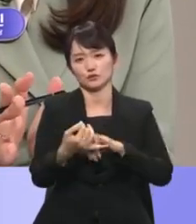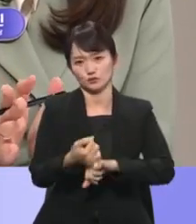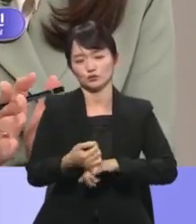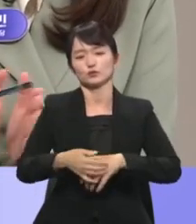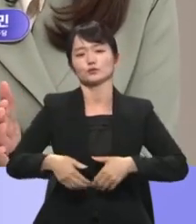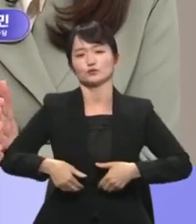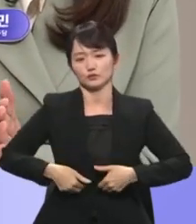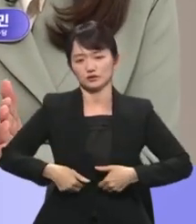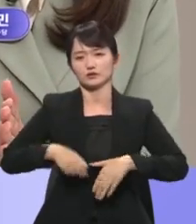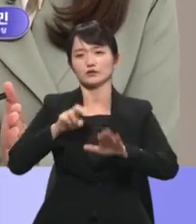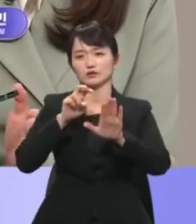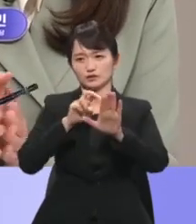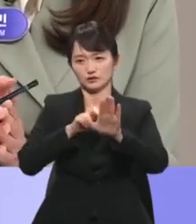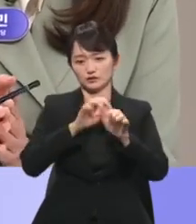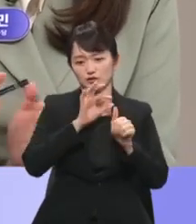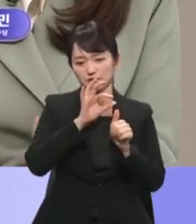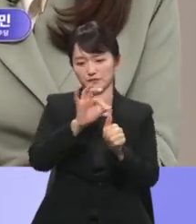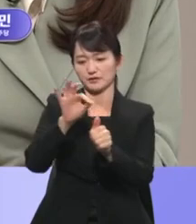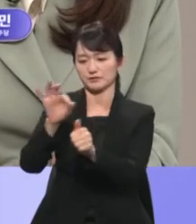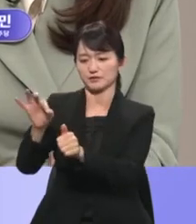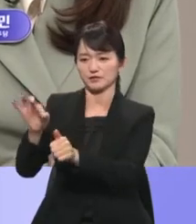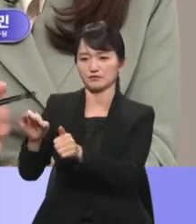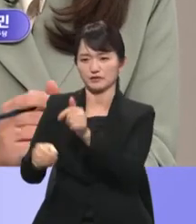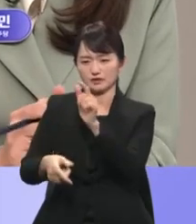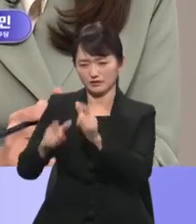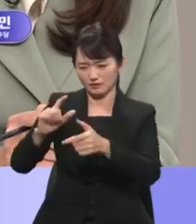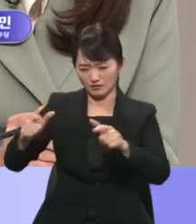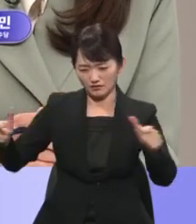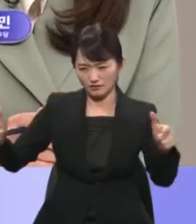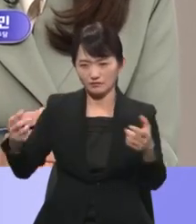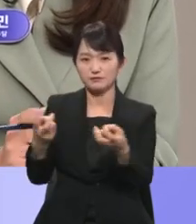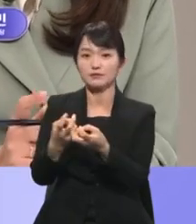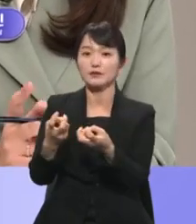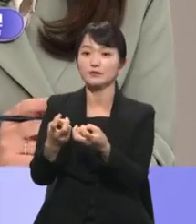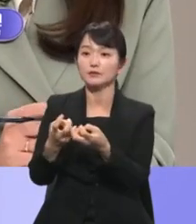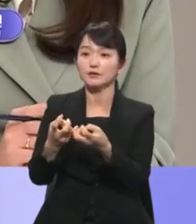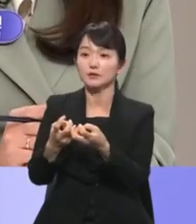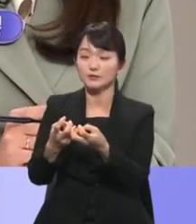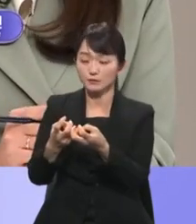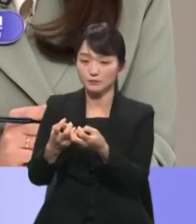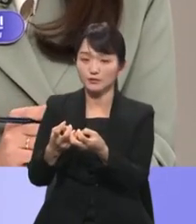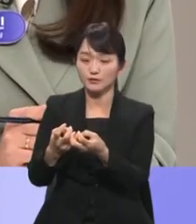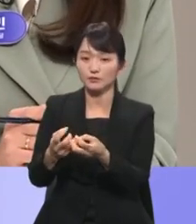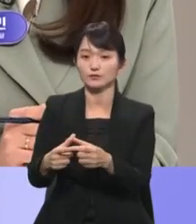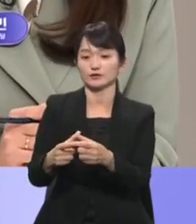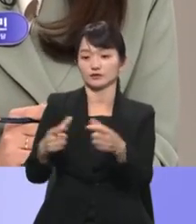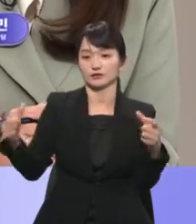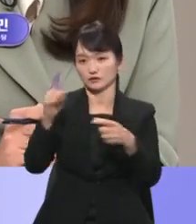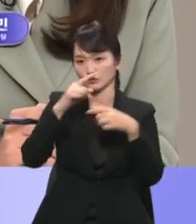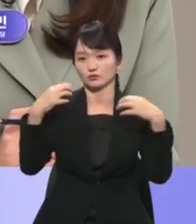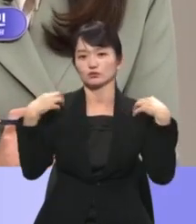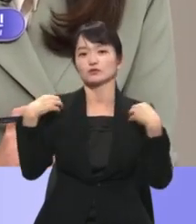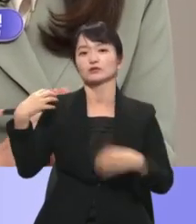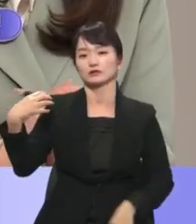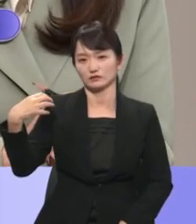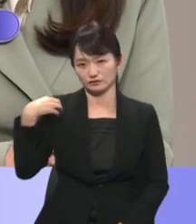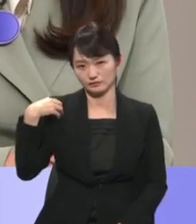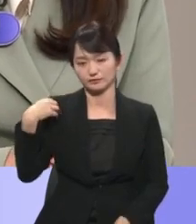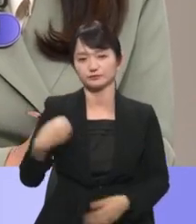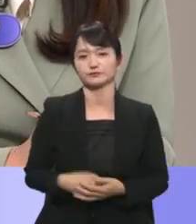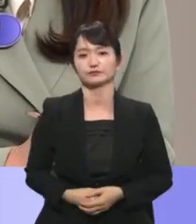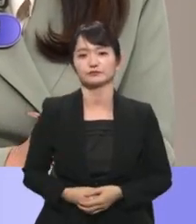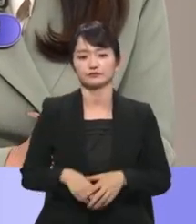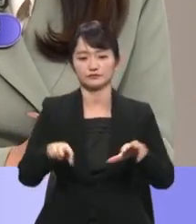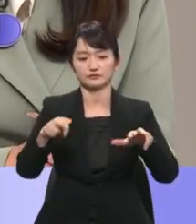과목에도 갈 수 있게끔 다양성이 있는 선택지를 만들어 주는 것도 정부가 해야 할 역할이라고 생각을 하거든요 그리고 지금